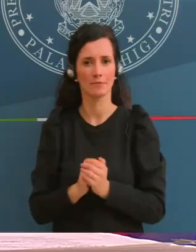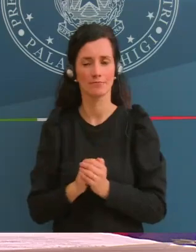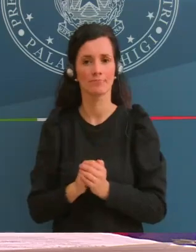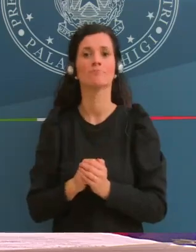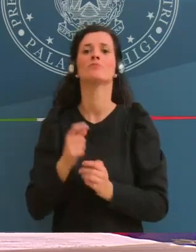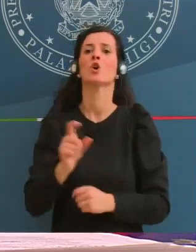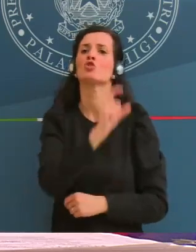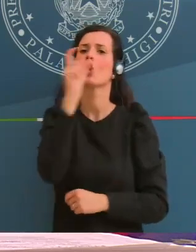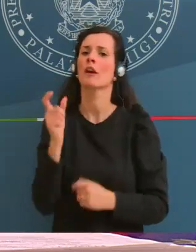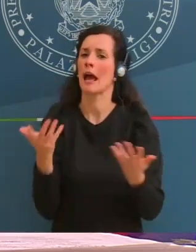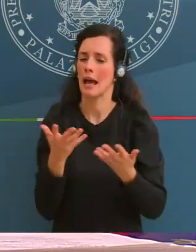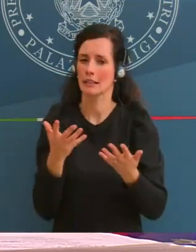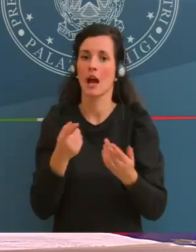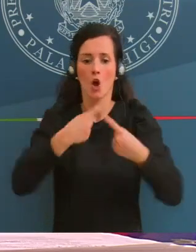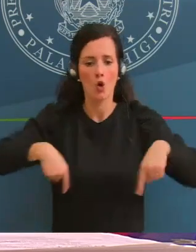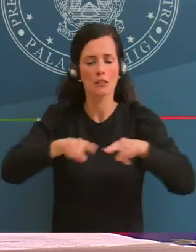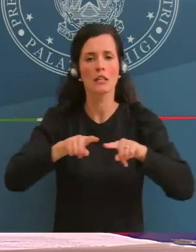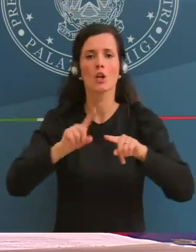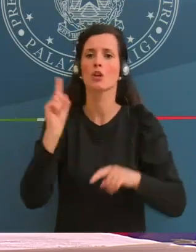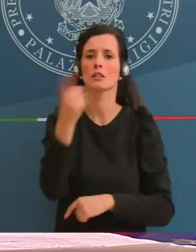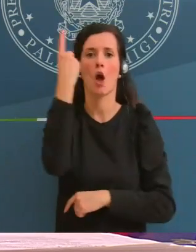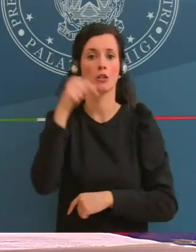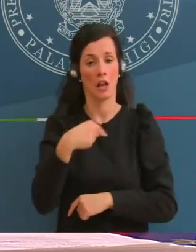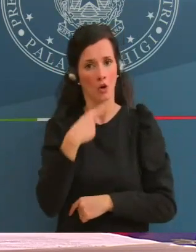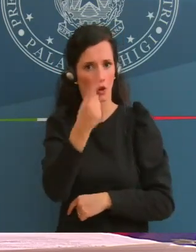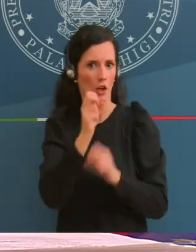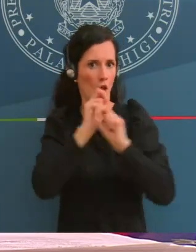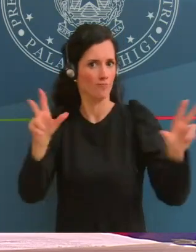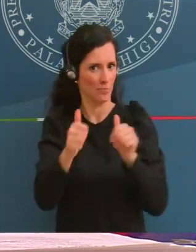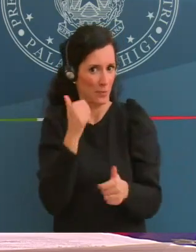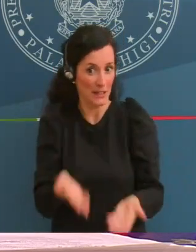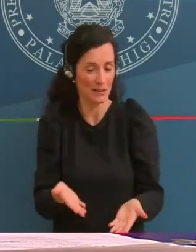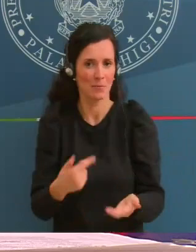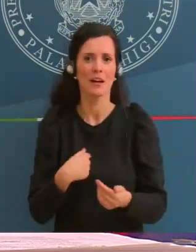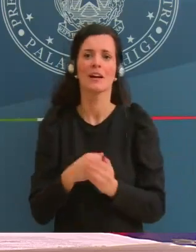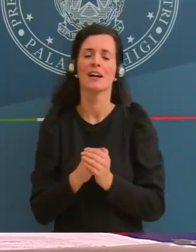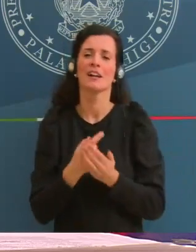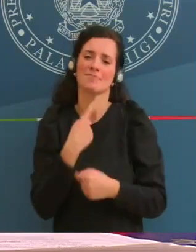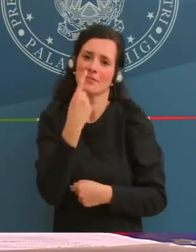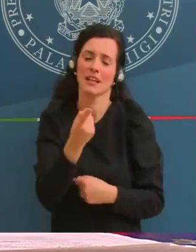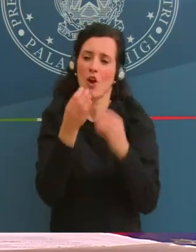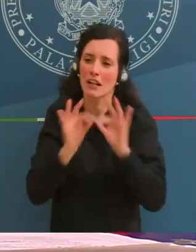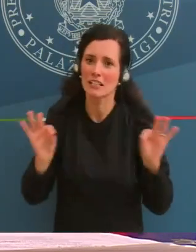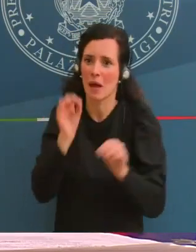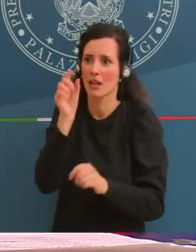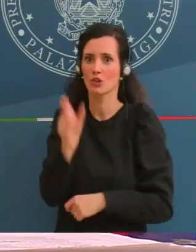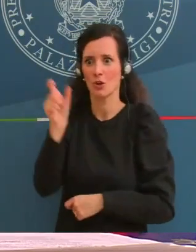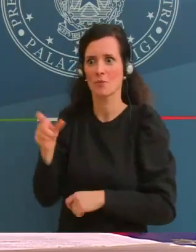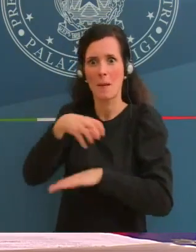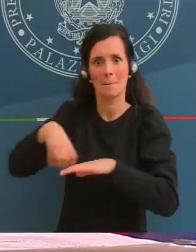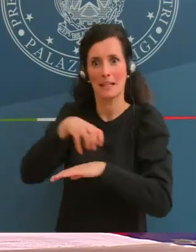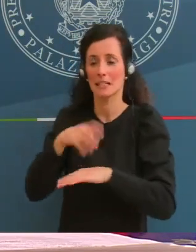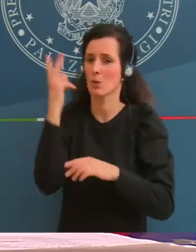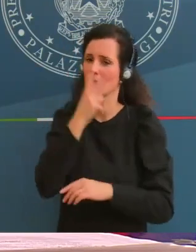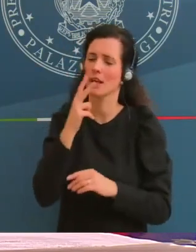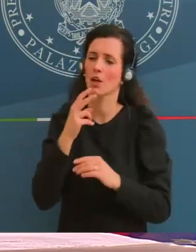non abbiamo ancora concordata la giornata probabilmente sarà lunedì e avremo un consiglio straordinario dedicato a ricoveri fatta quindi